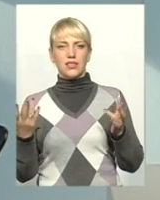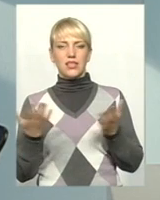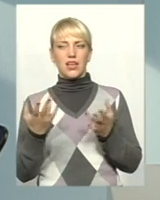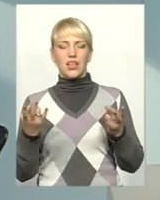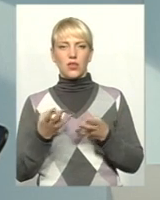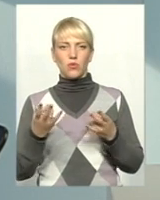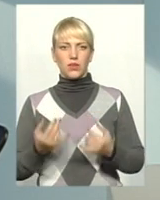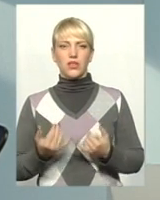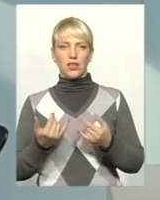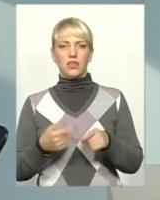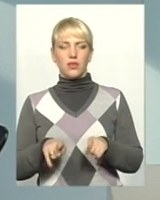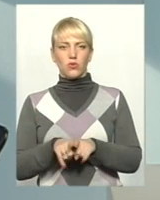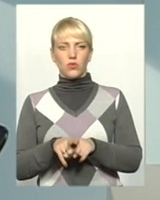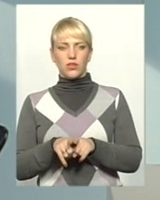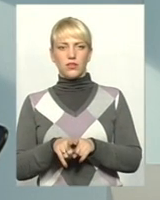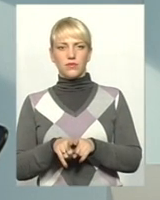для такої